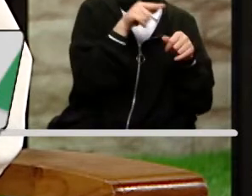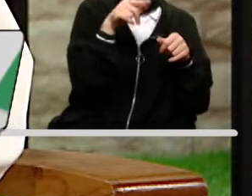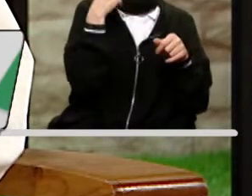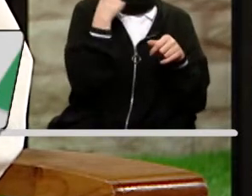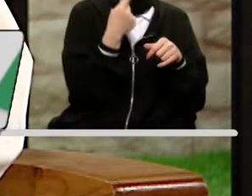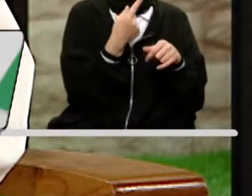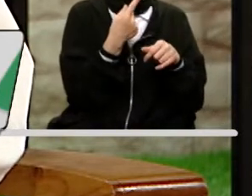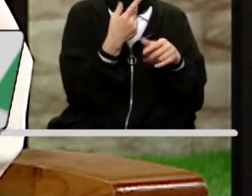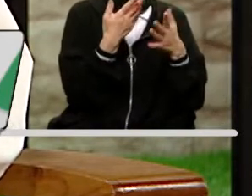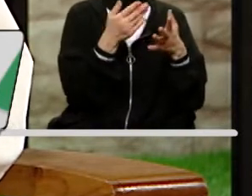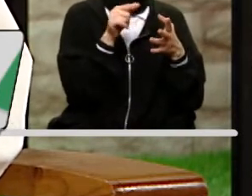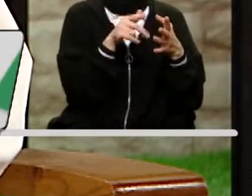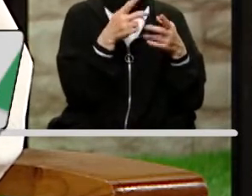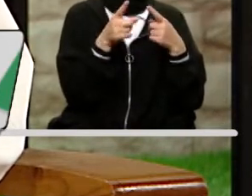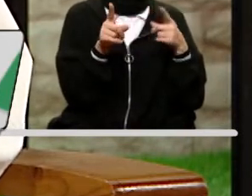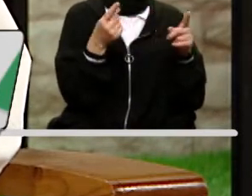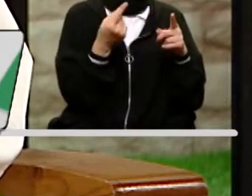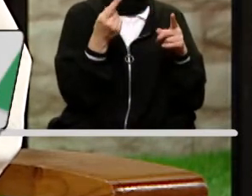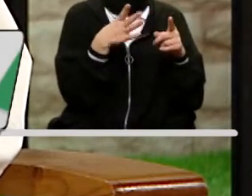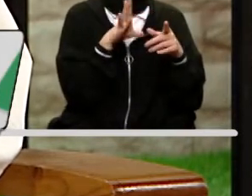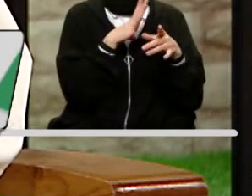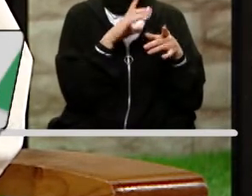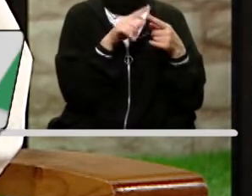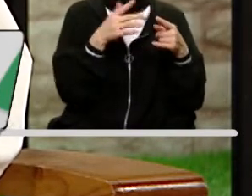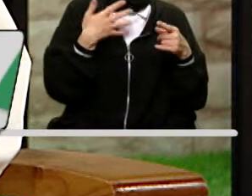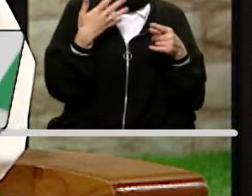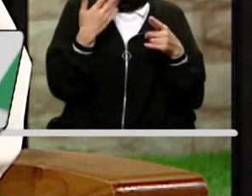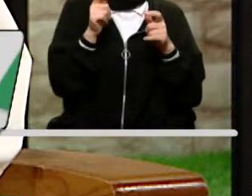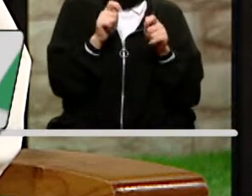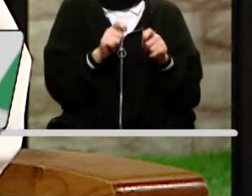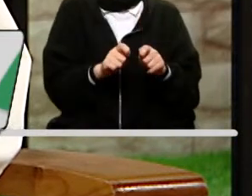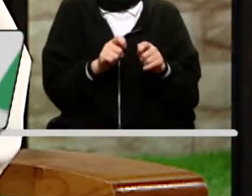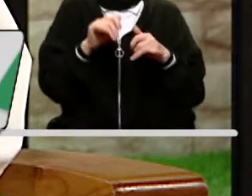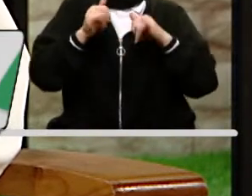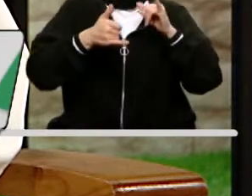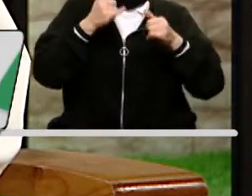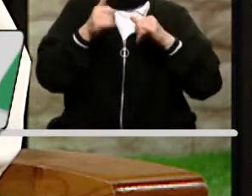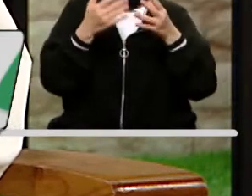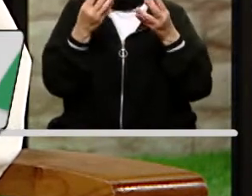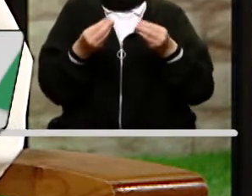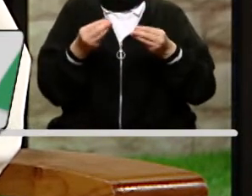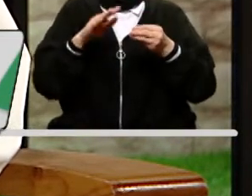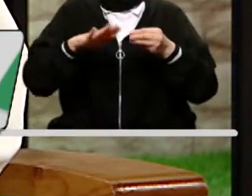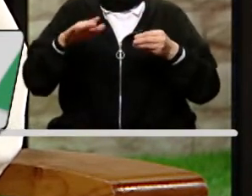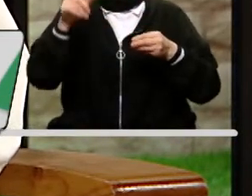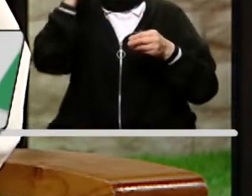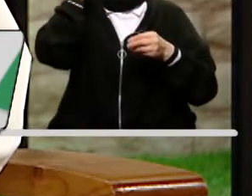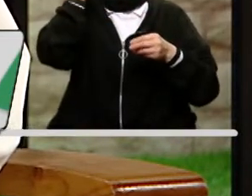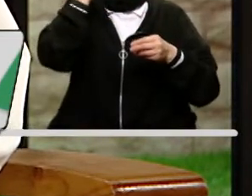verecek kadar hareketli olan çünkü hareketli çocuklar aynı zamanda da dikkat eksikliği de görülebiliyor. Çeşitli